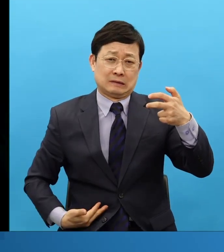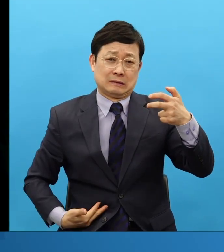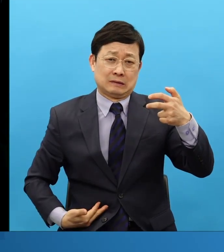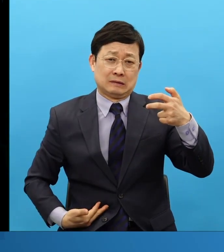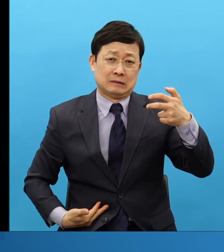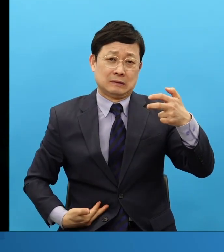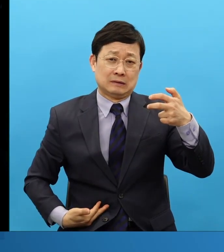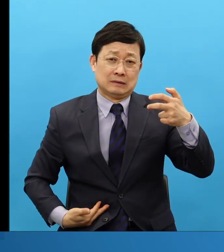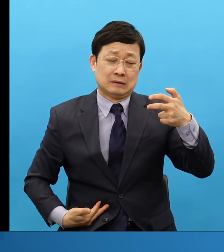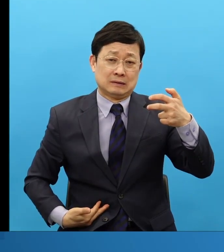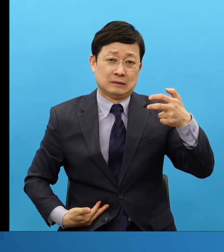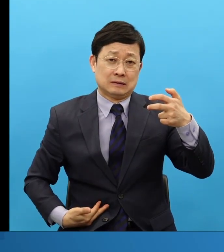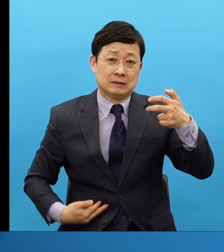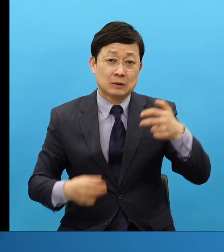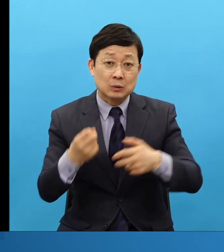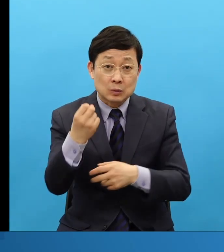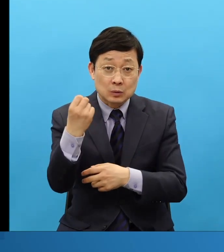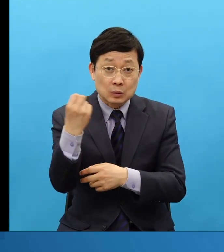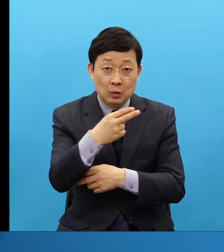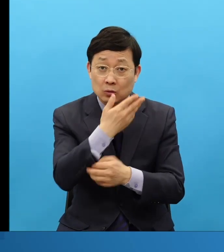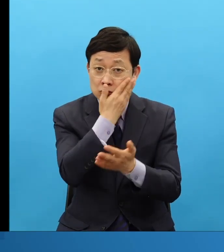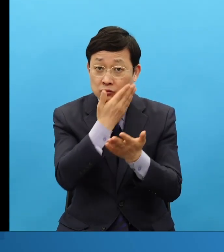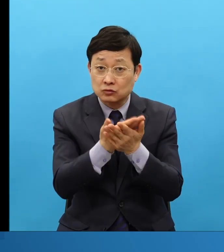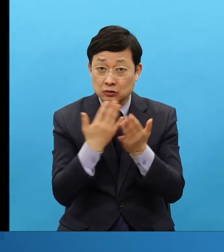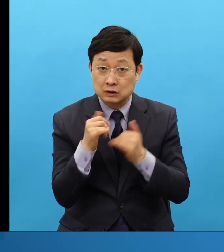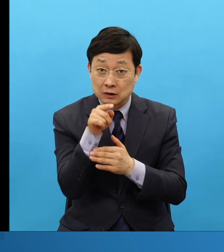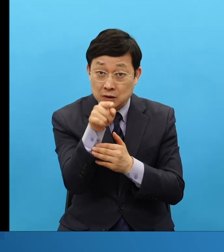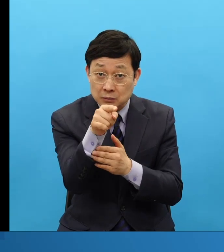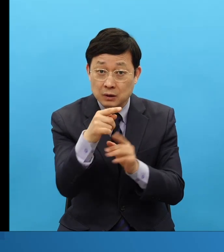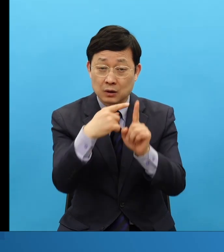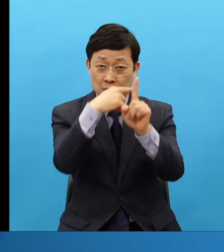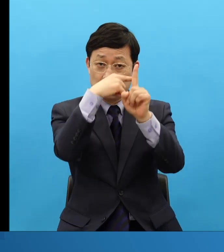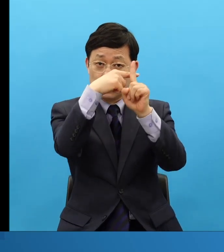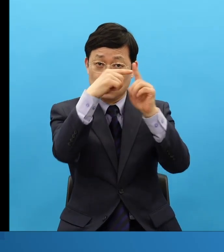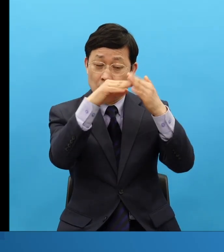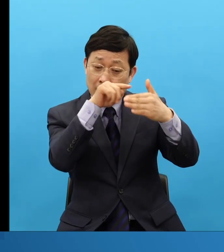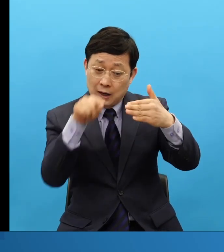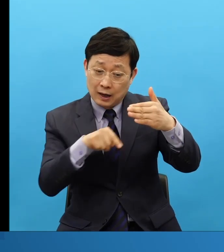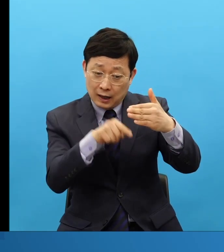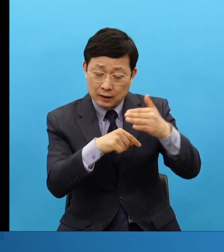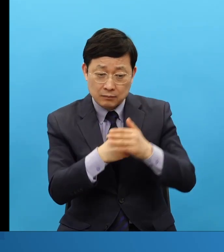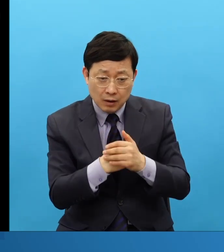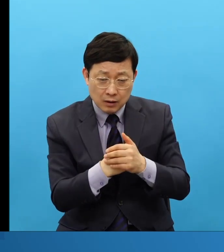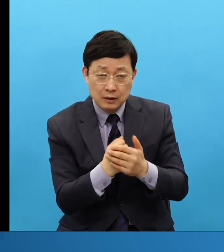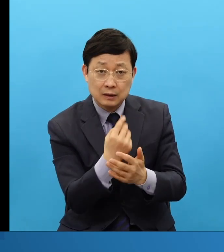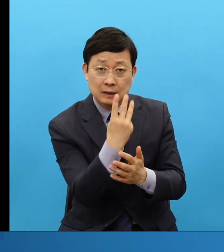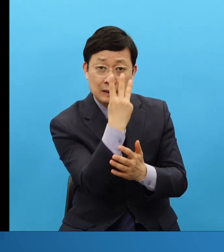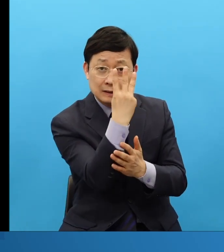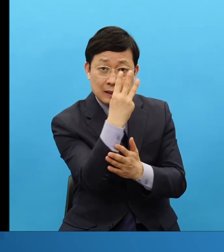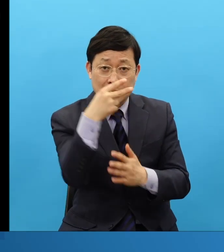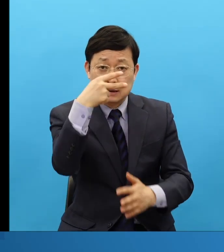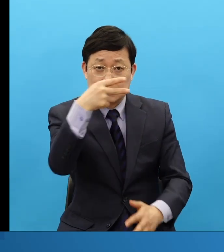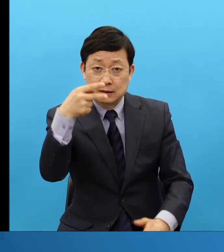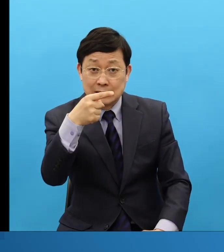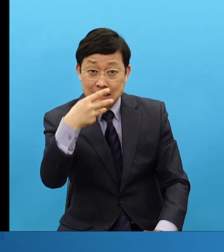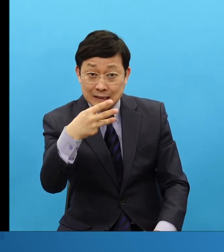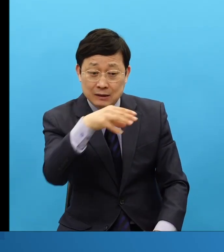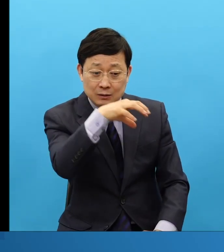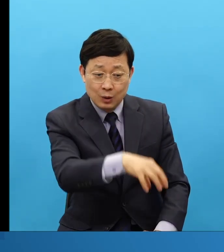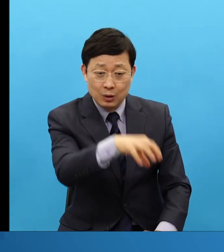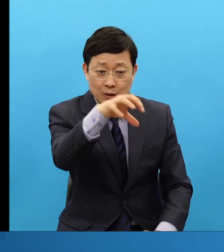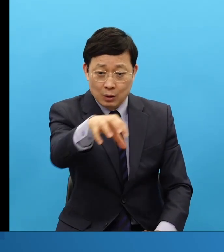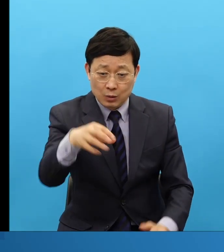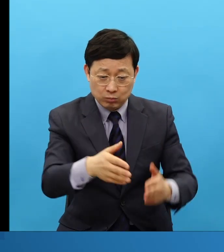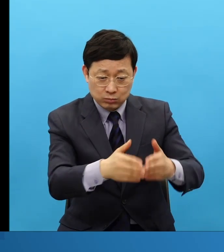놓치고 있는 게 뭔가 하니까 중직자분들이 교회 안에 세 가지 뜰을 세우고 나의 망대를